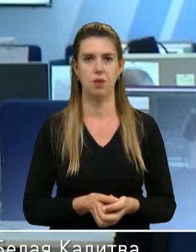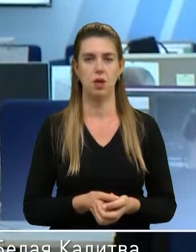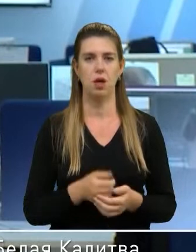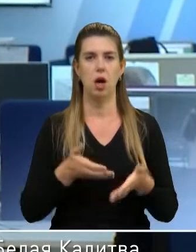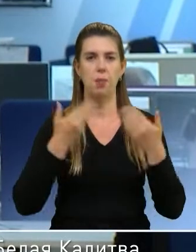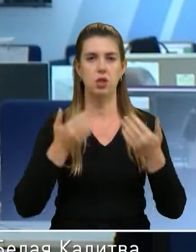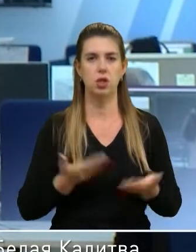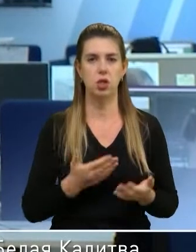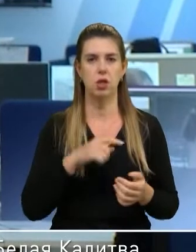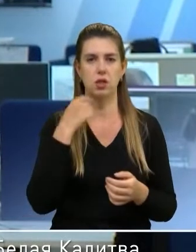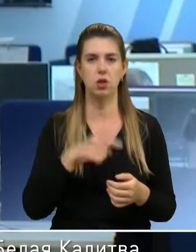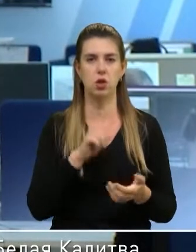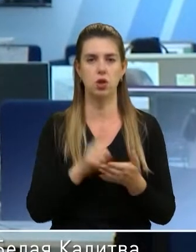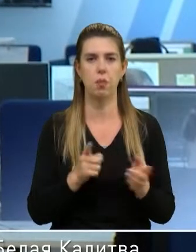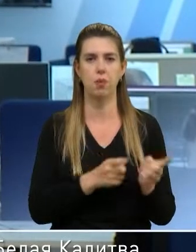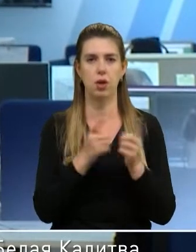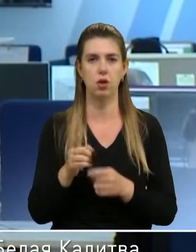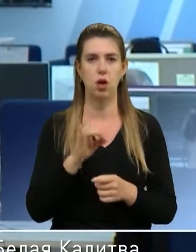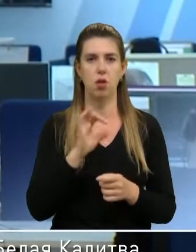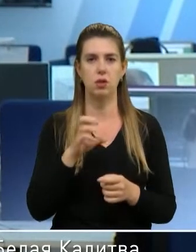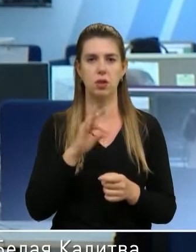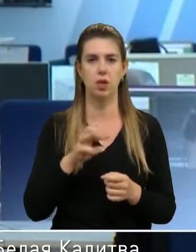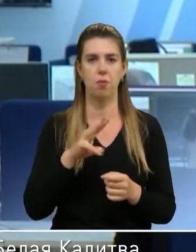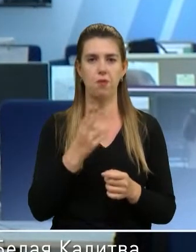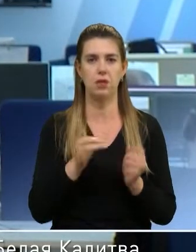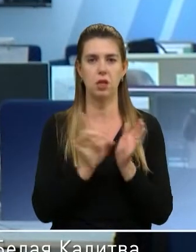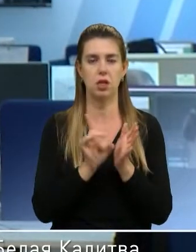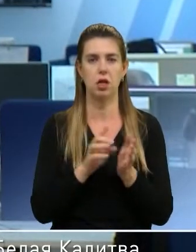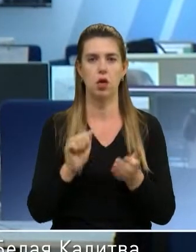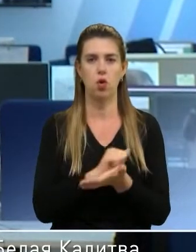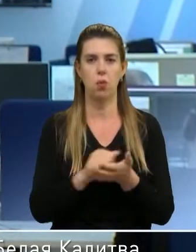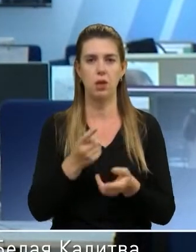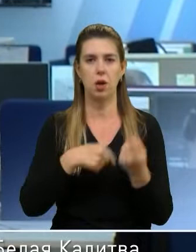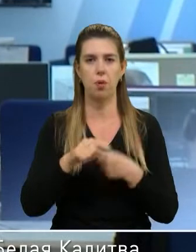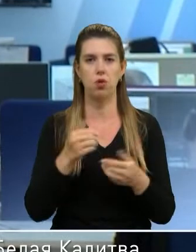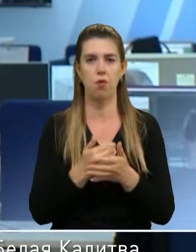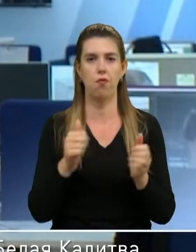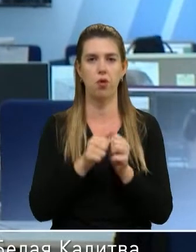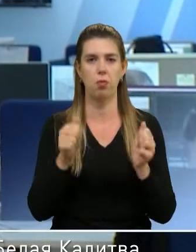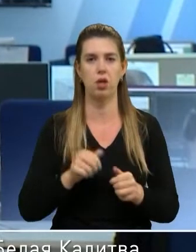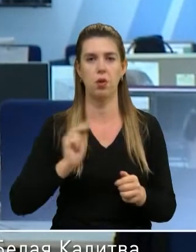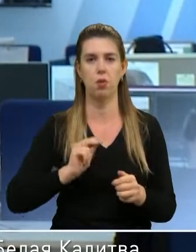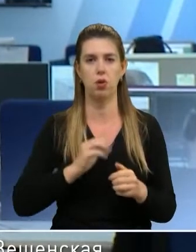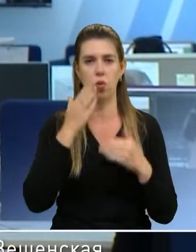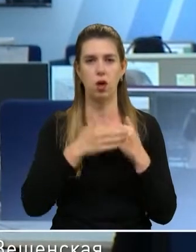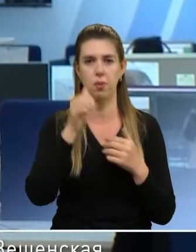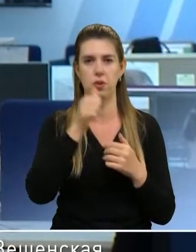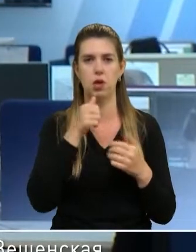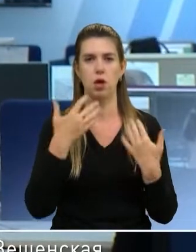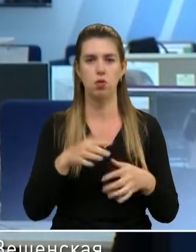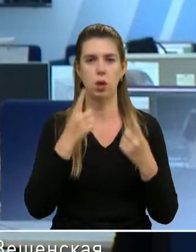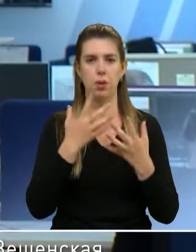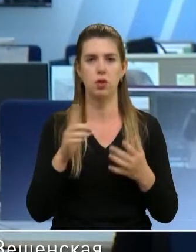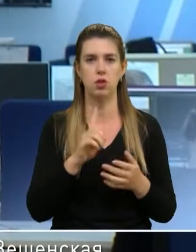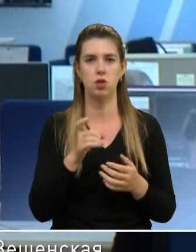Облегчить жизнь россиянам должен переход Росреестра МФЦ на электронный документооборот. В новом формате они работают около месяца, и уже понятно,